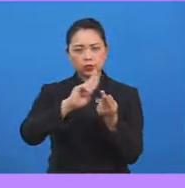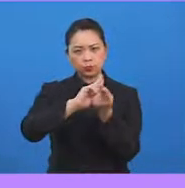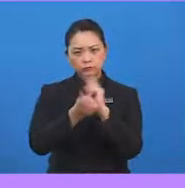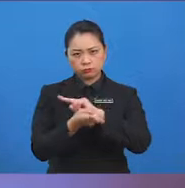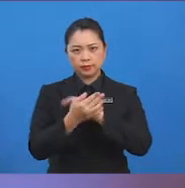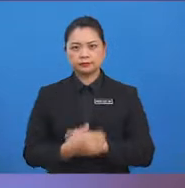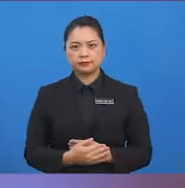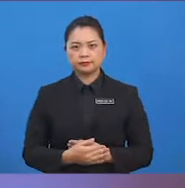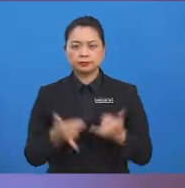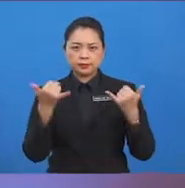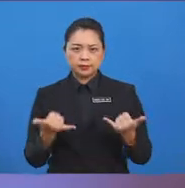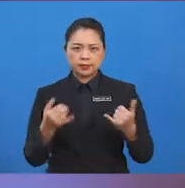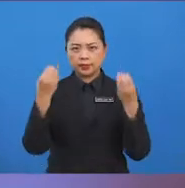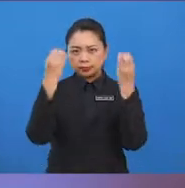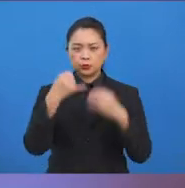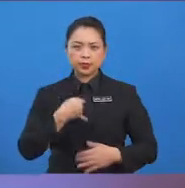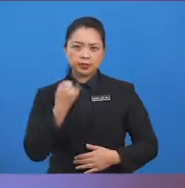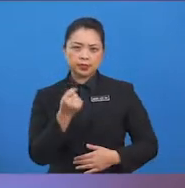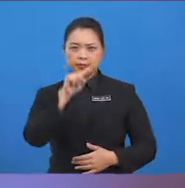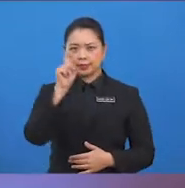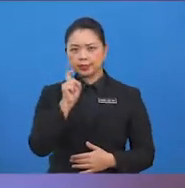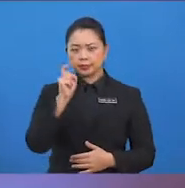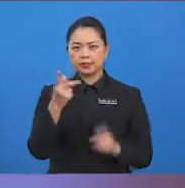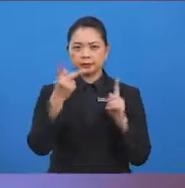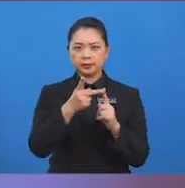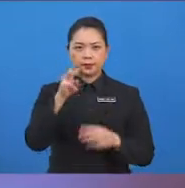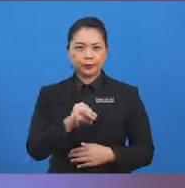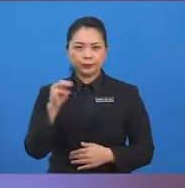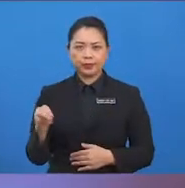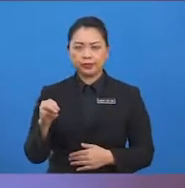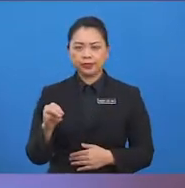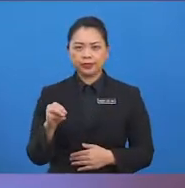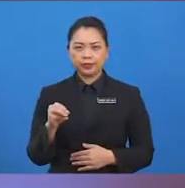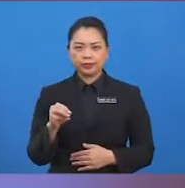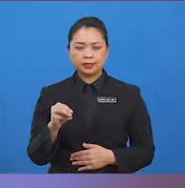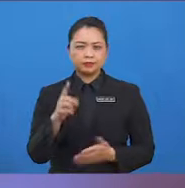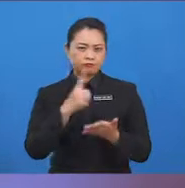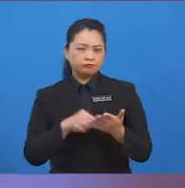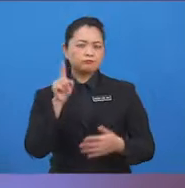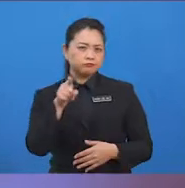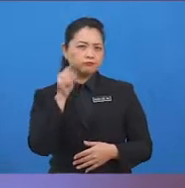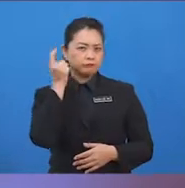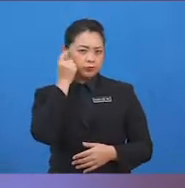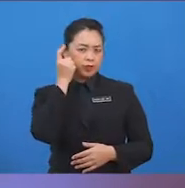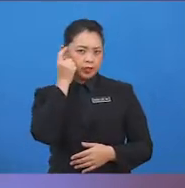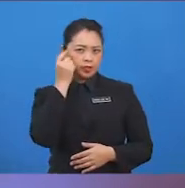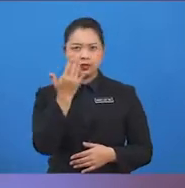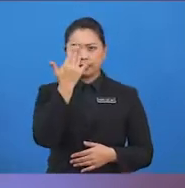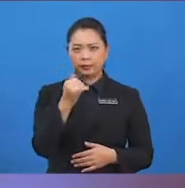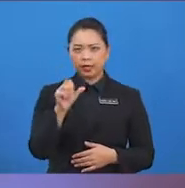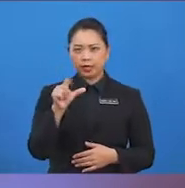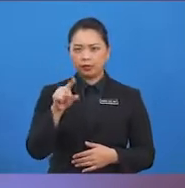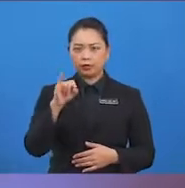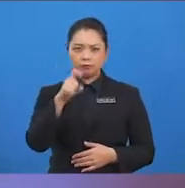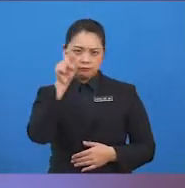ditempa. Sekarang, cikgu ingin bertanya kepada murid-murid, pada pendapat kamu, mengapa aloi